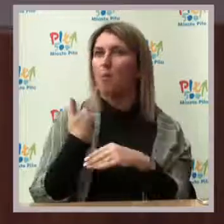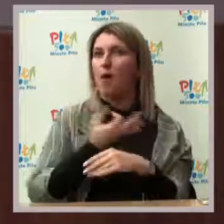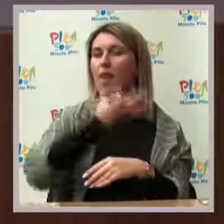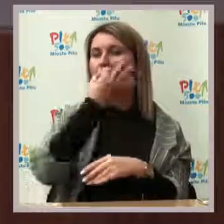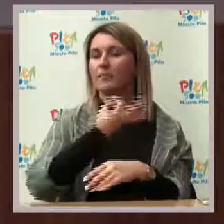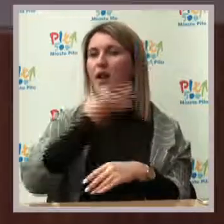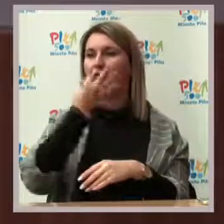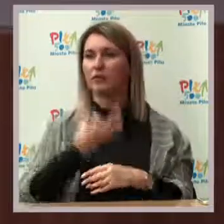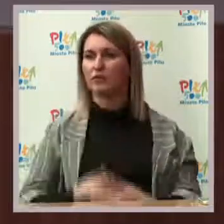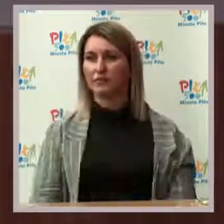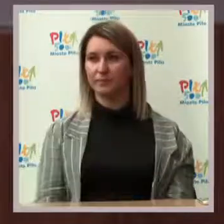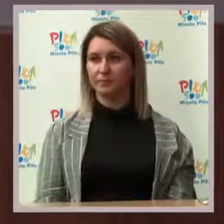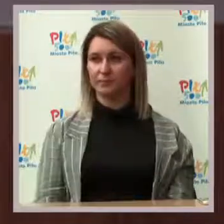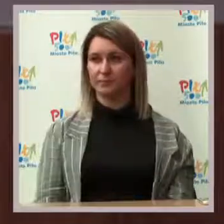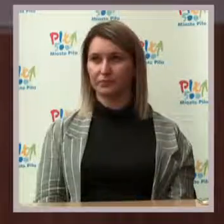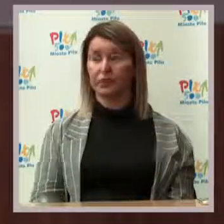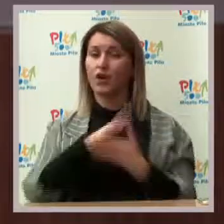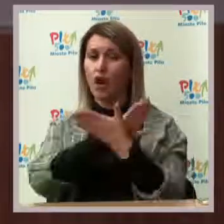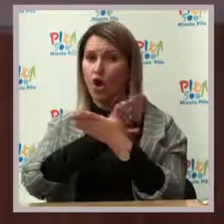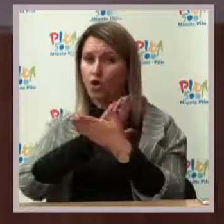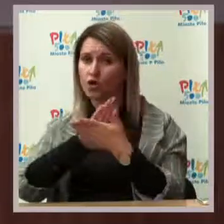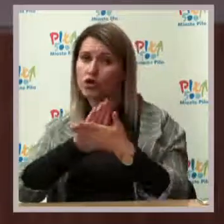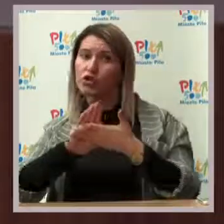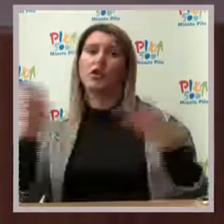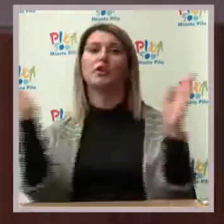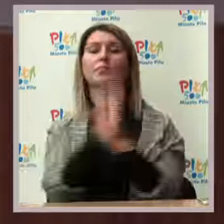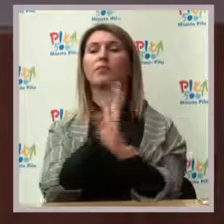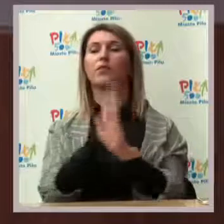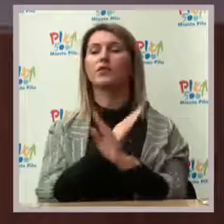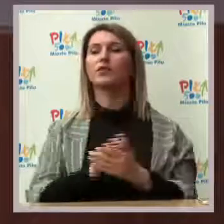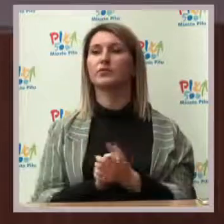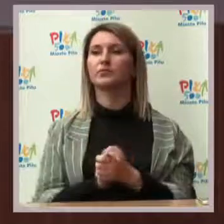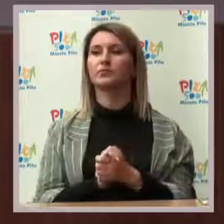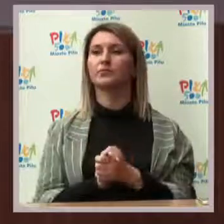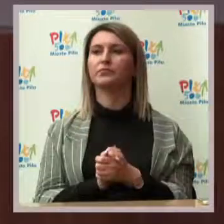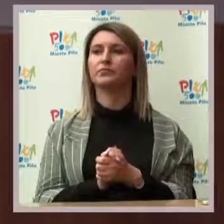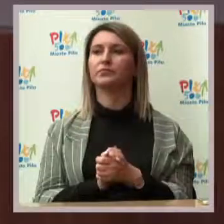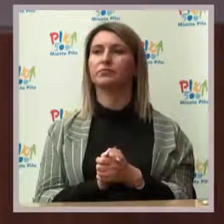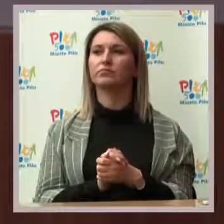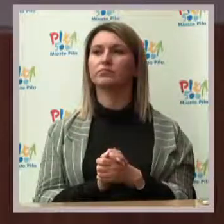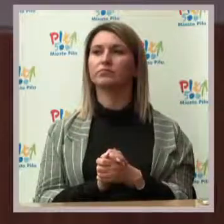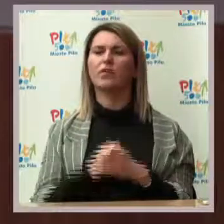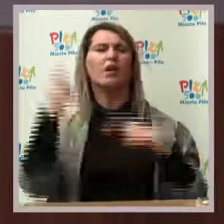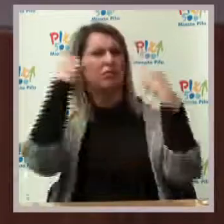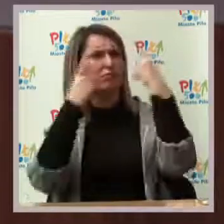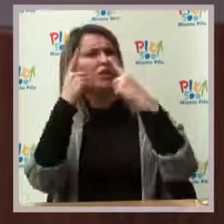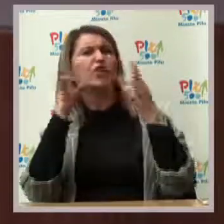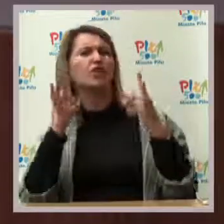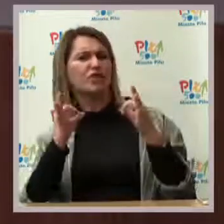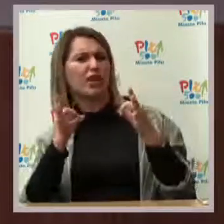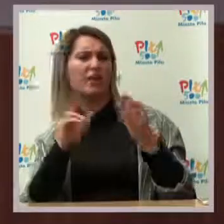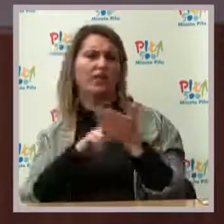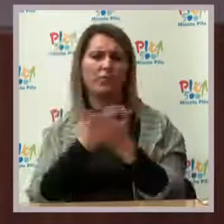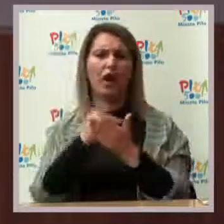w kilkadziesiąt do oczyszczenia powietrza na tyle, że dzisiaj myślę, że chociażby Londyn